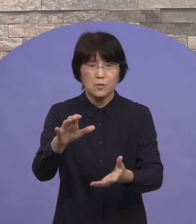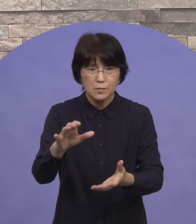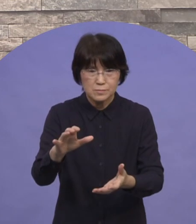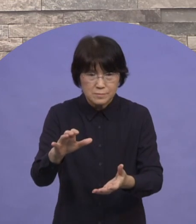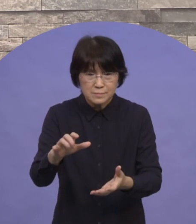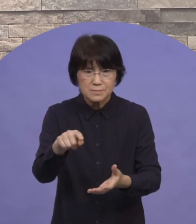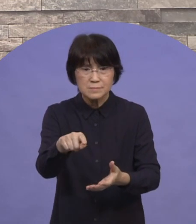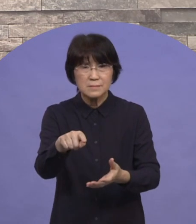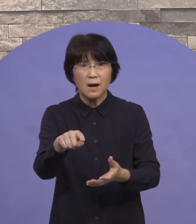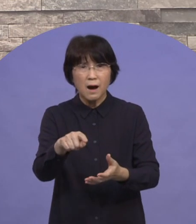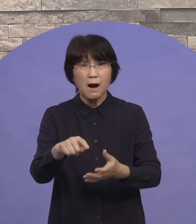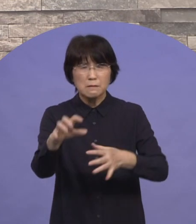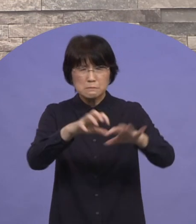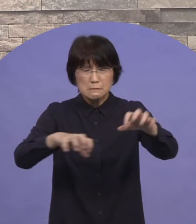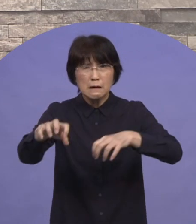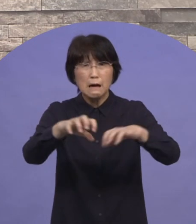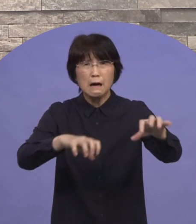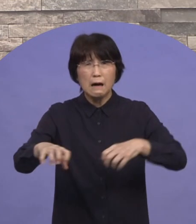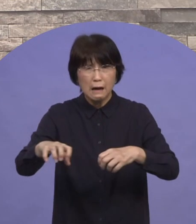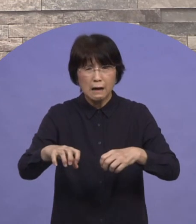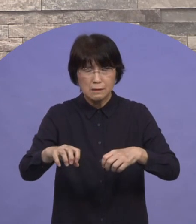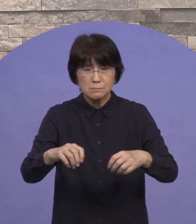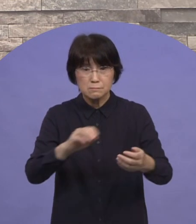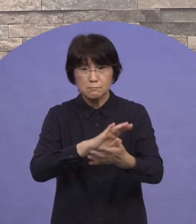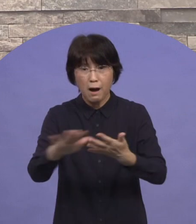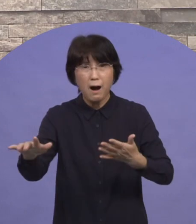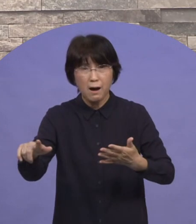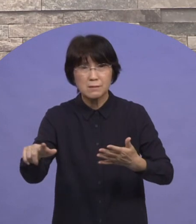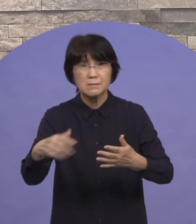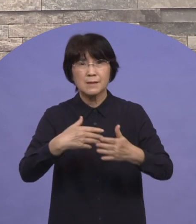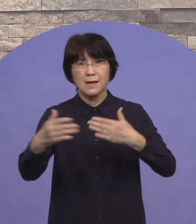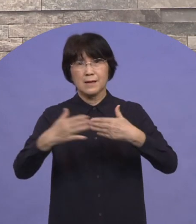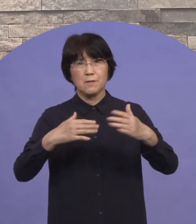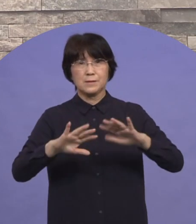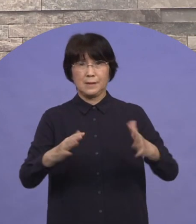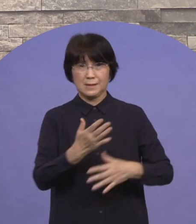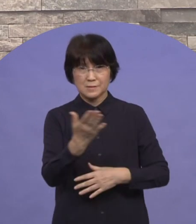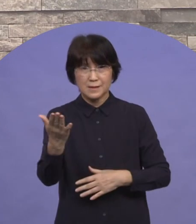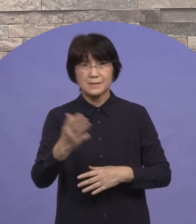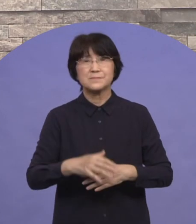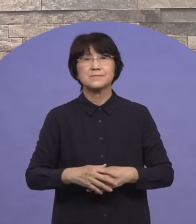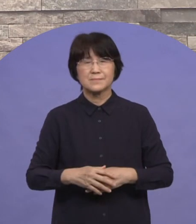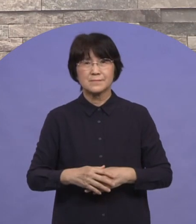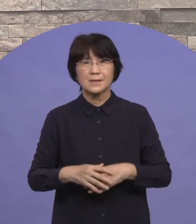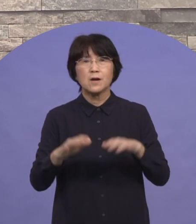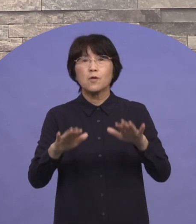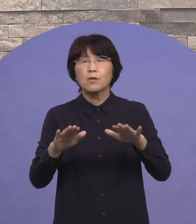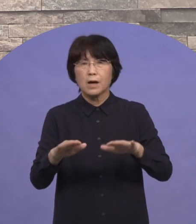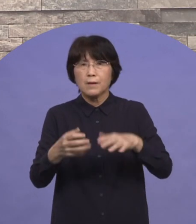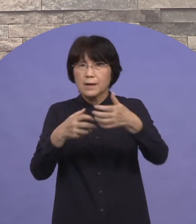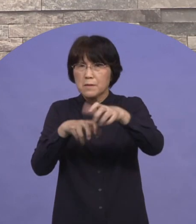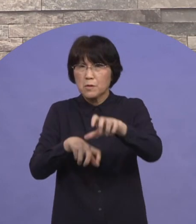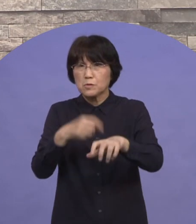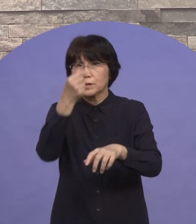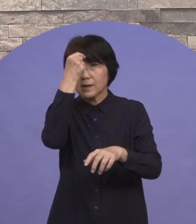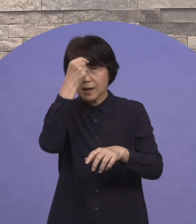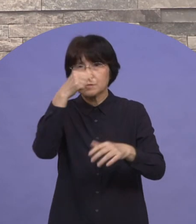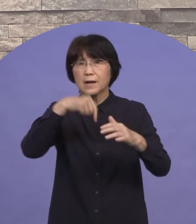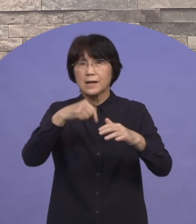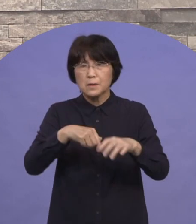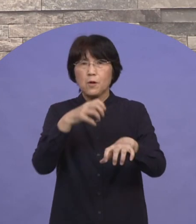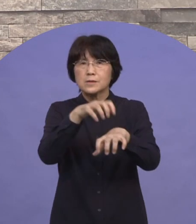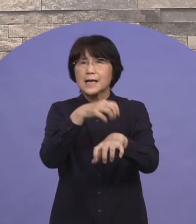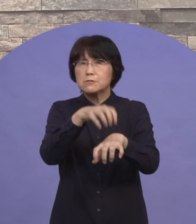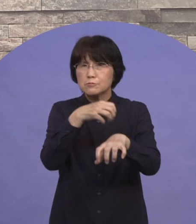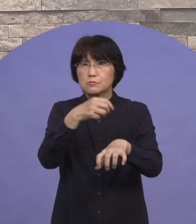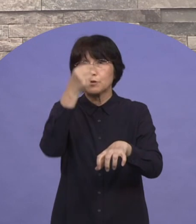ようと思った矢先に被害に遭われた経験はありませんか？今回は獣害被害の中でも猿被